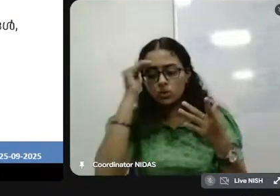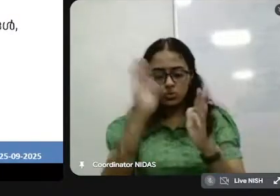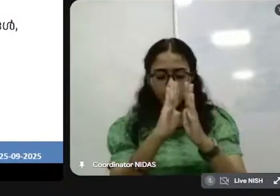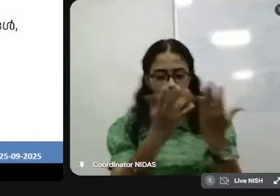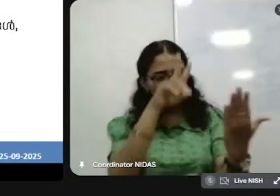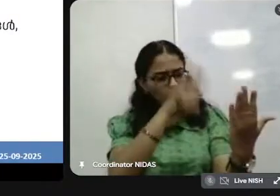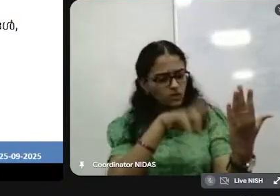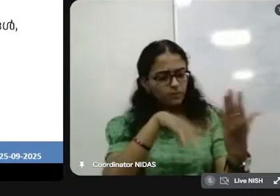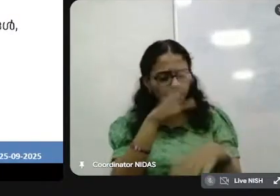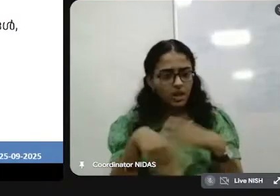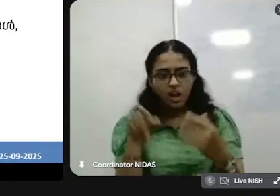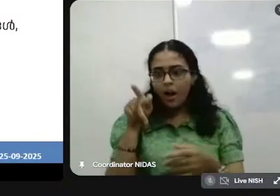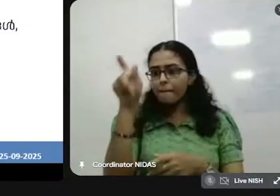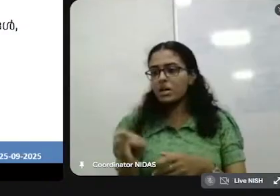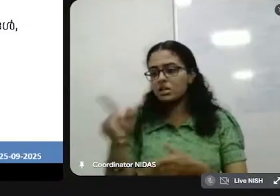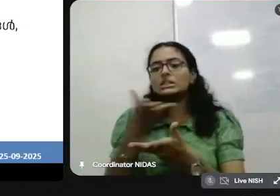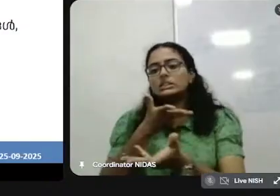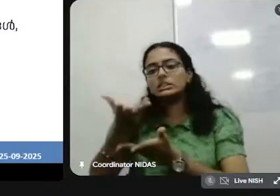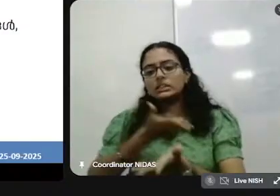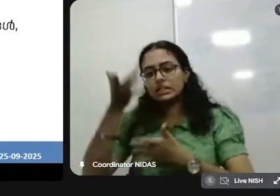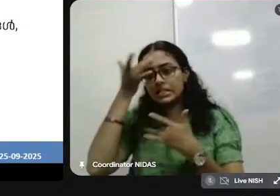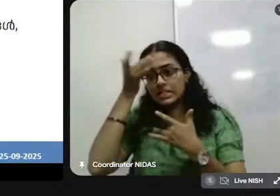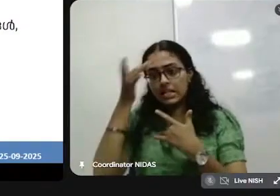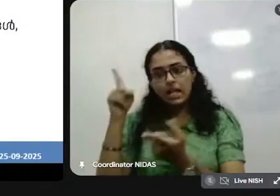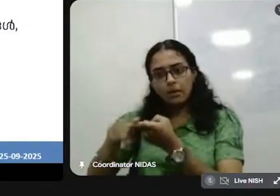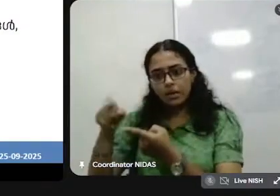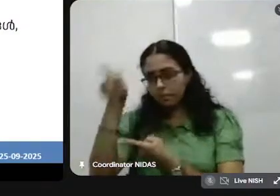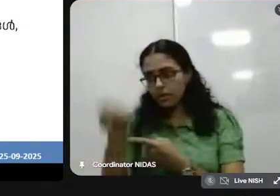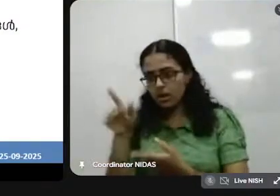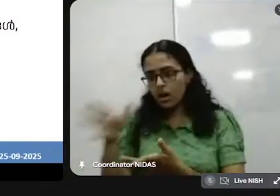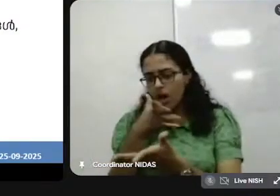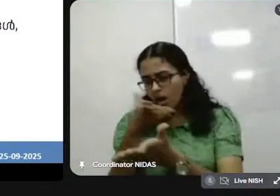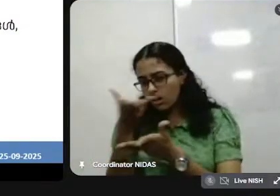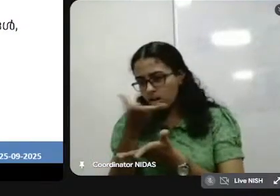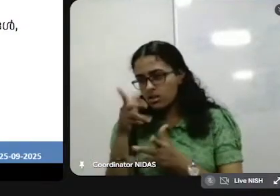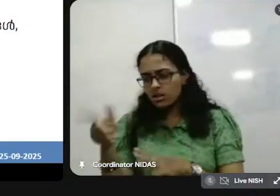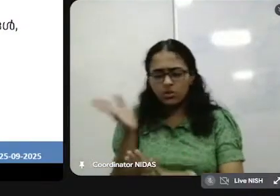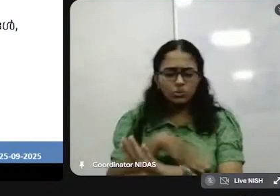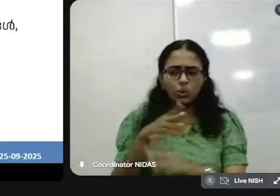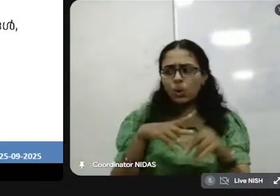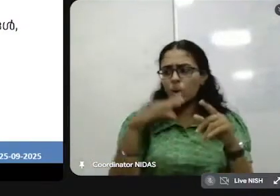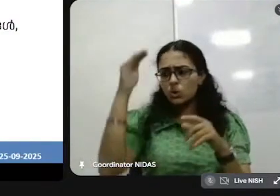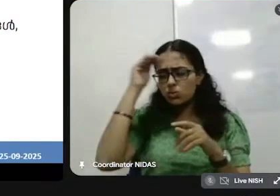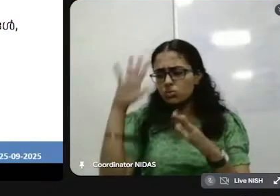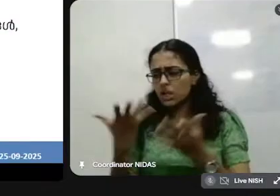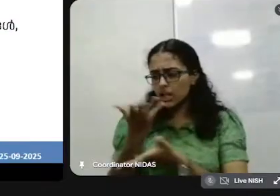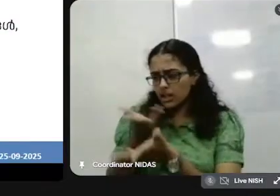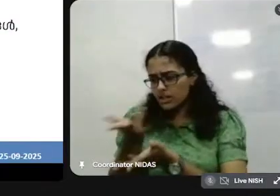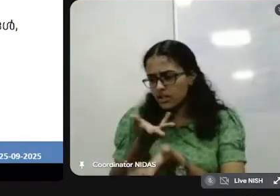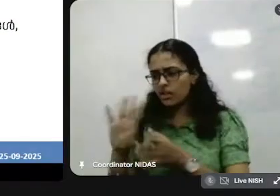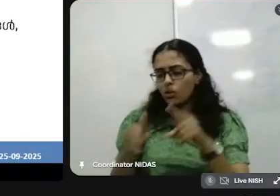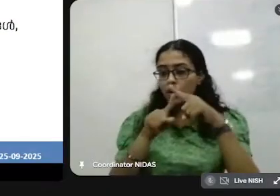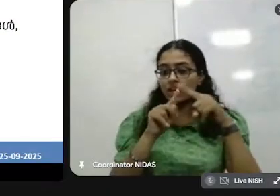അത് അവരുമായിട്ട് ഡിസ്കസ് ചെയ്യുക. അതെന്താണ് ആ TV കണ്ടത്, ആ സിനിമ എന്തായിരുന്നു, അല്ല ഇപ്പൊ വായിച്ച ന്യൂസ് എന്തായിരുന്നു എന്നുള്ളത് അവരുമായിട്ട്